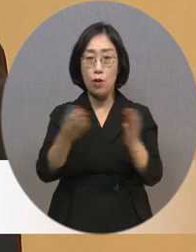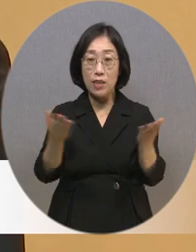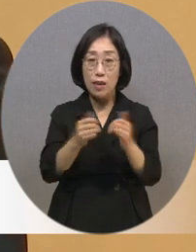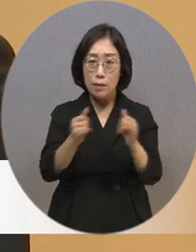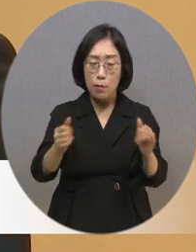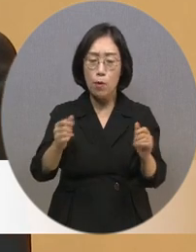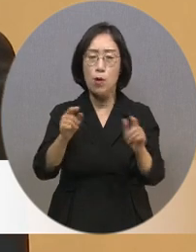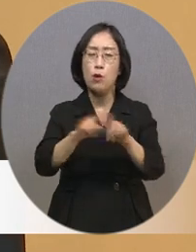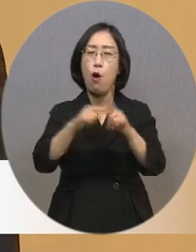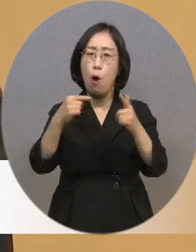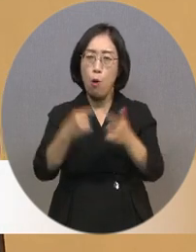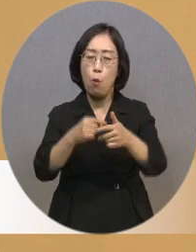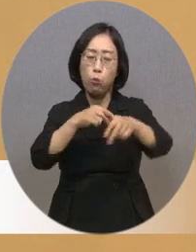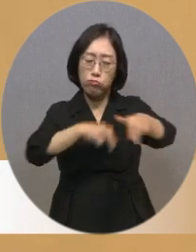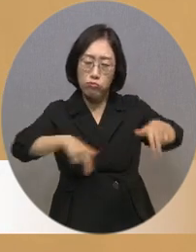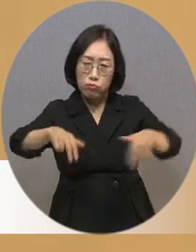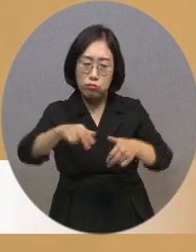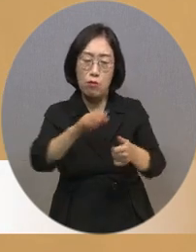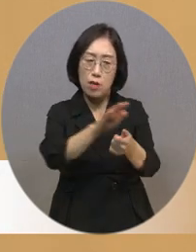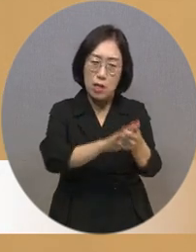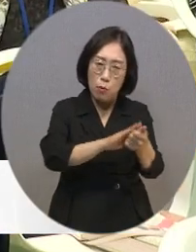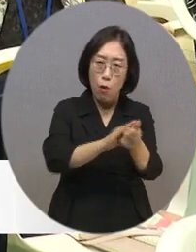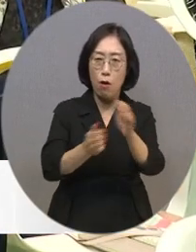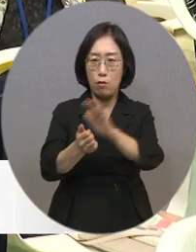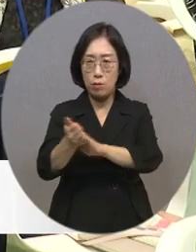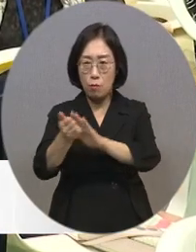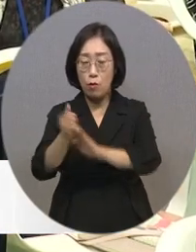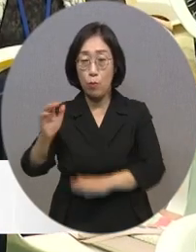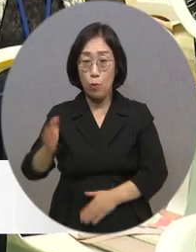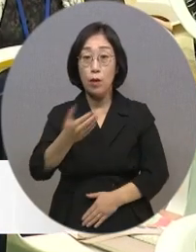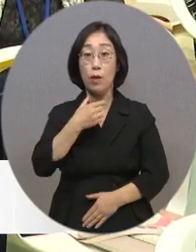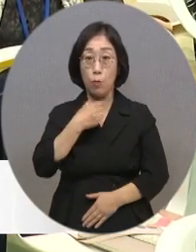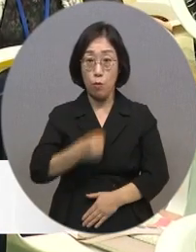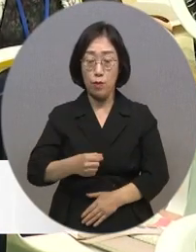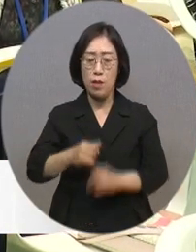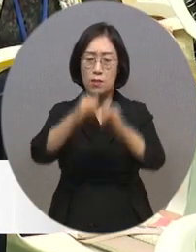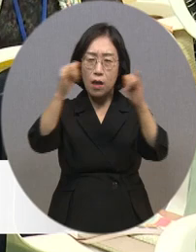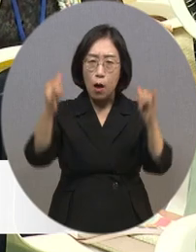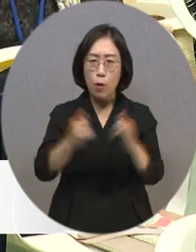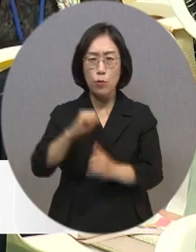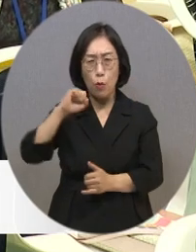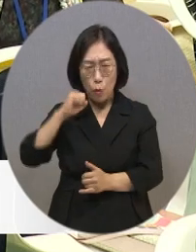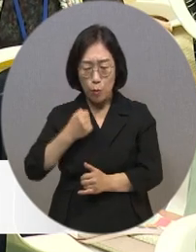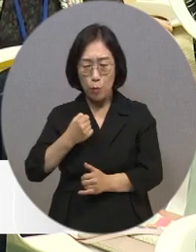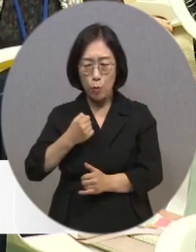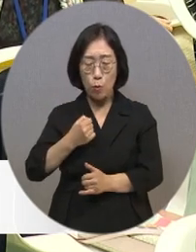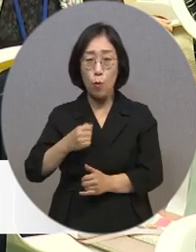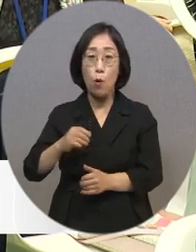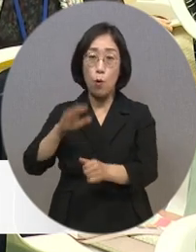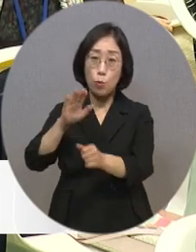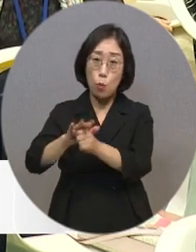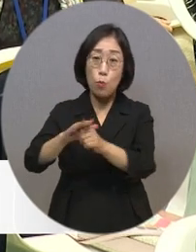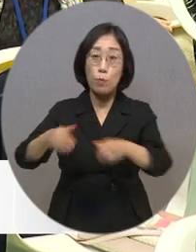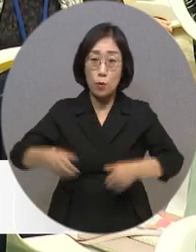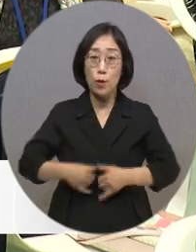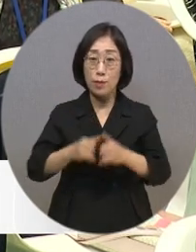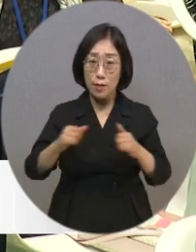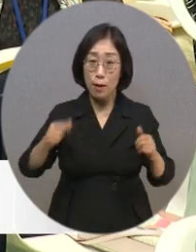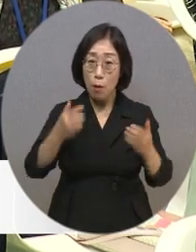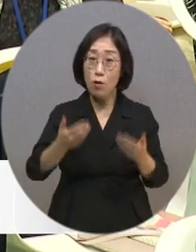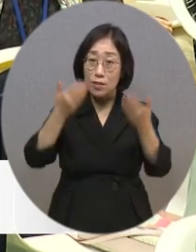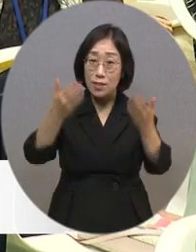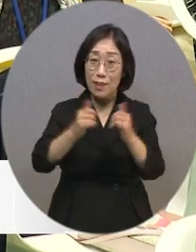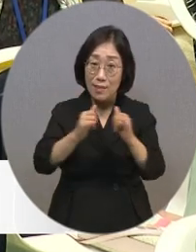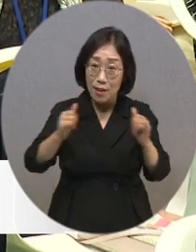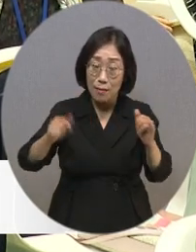노고를 이해하고 응원하는 계기가 됐길 바란다며 사회적 약자와 소외된 이웃을 이해 헌신하고 있는 모든